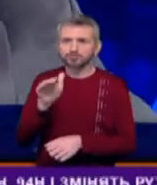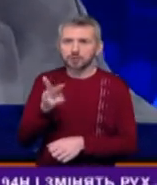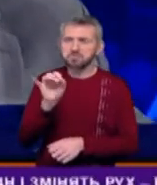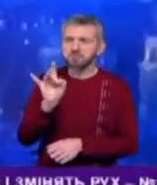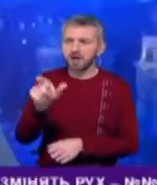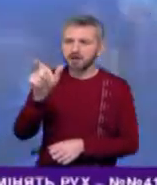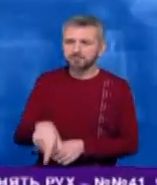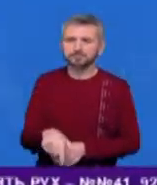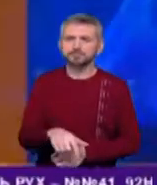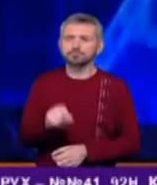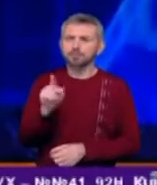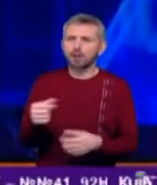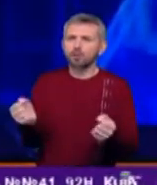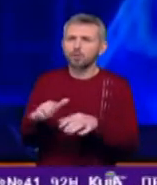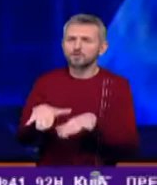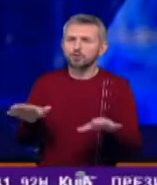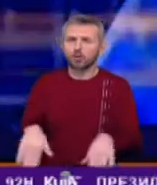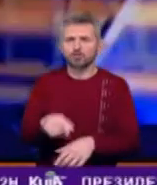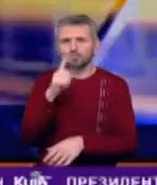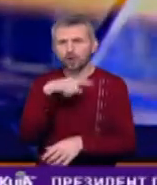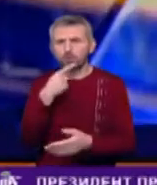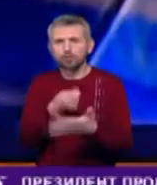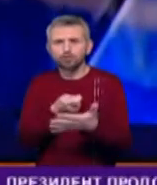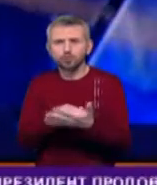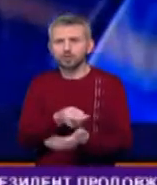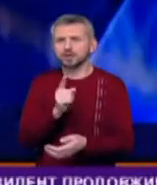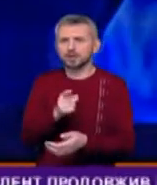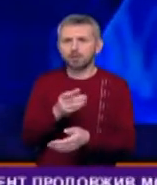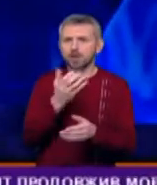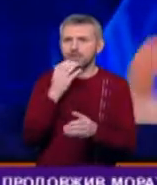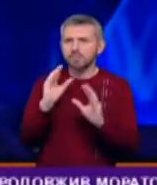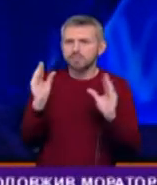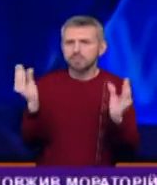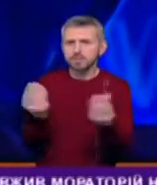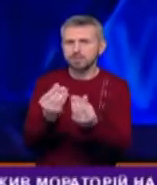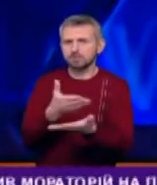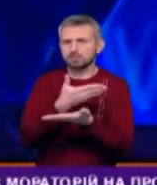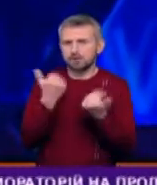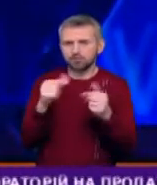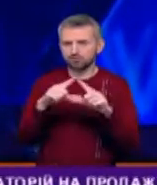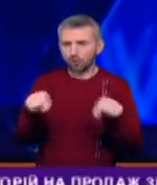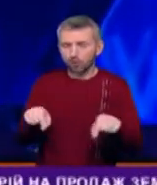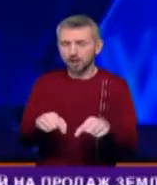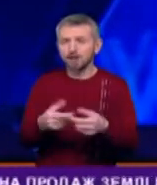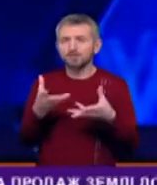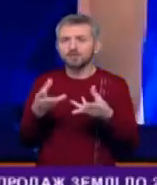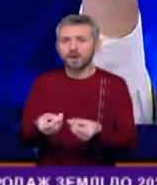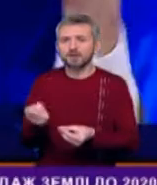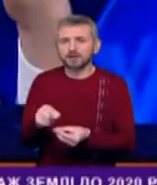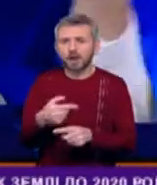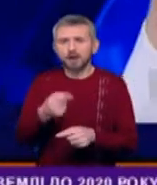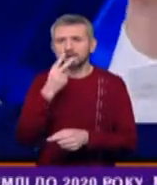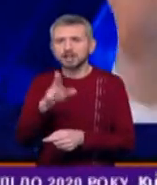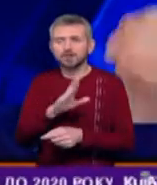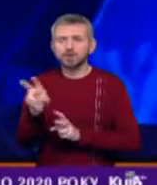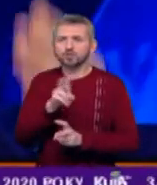там холодний садочок, там погано годують, там неотеплена школа, і безпосередньо впливати на ті процеси, а не дивитися,